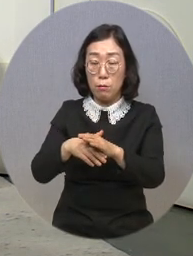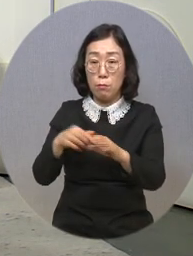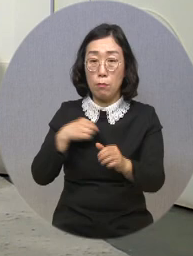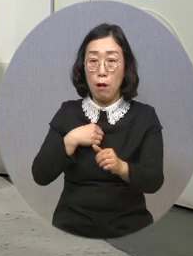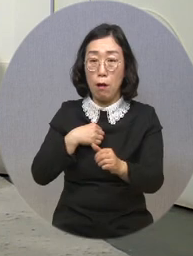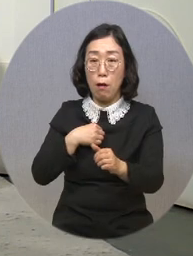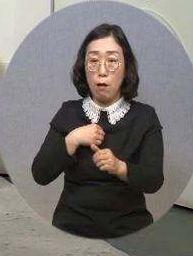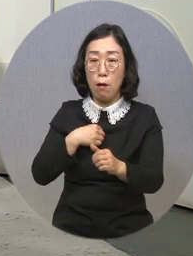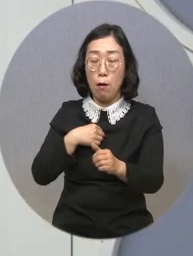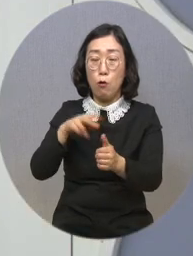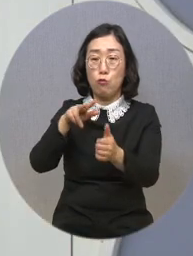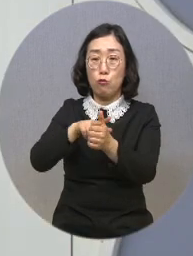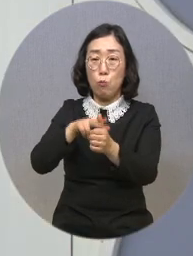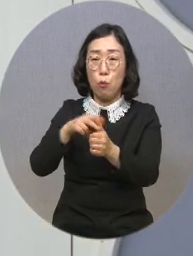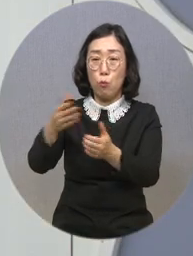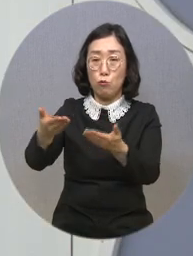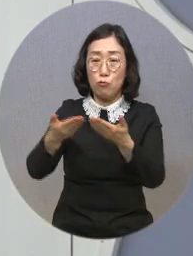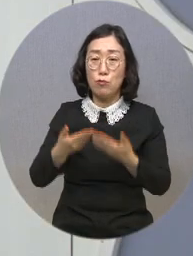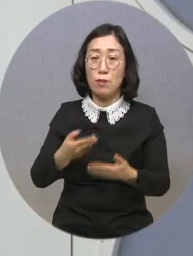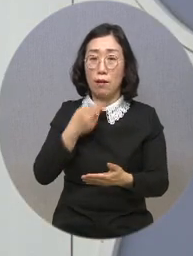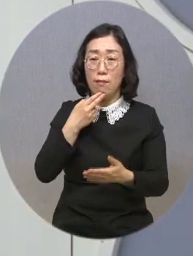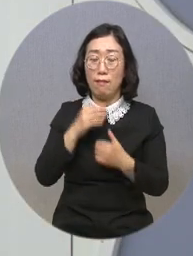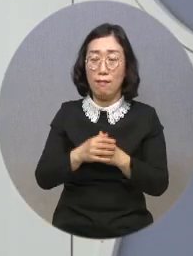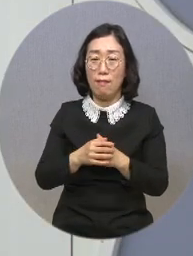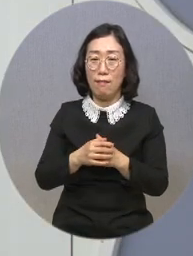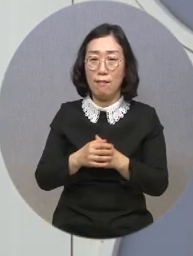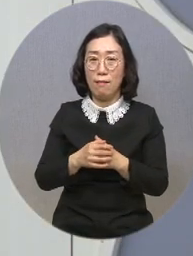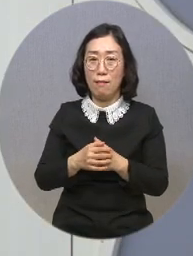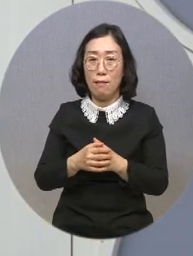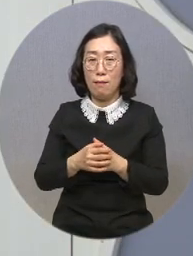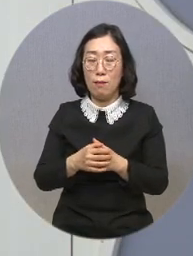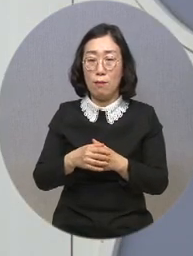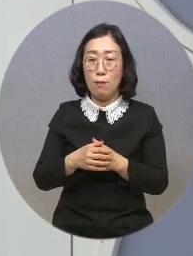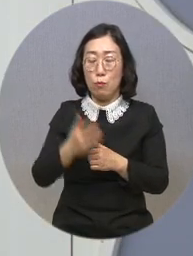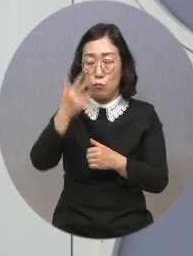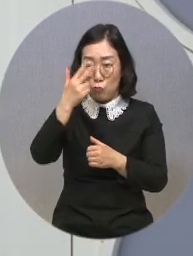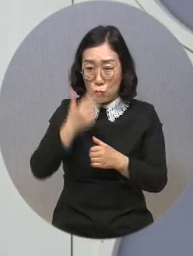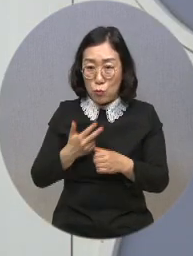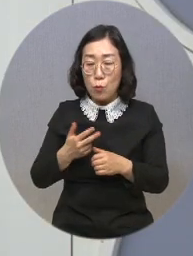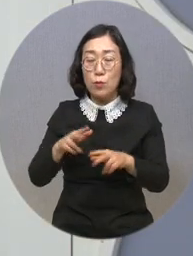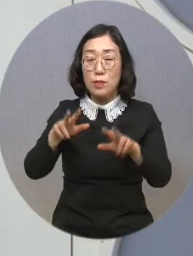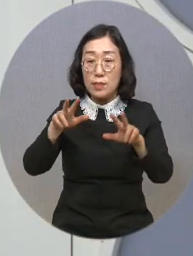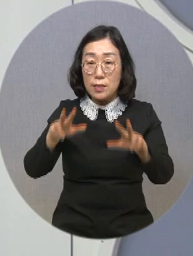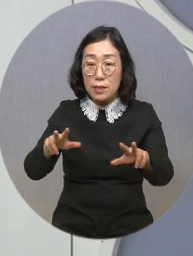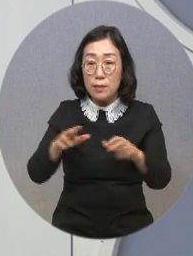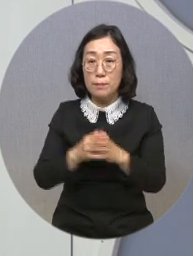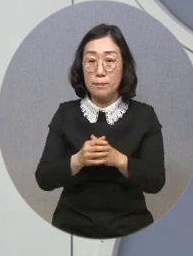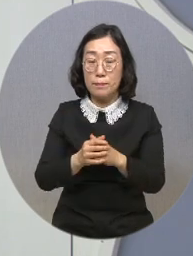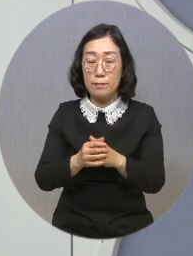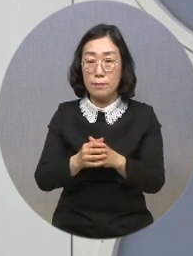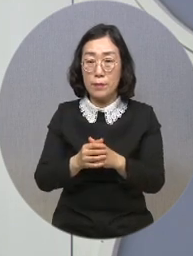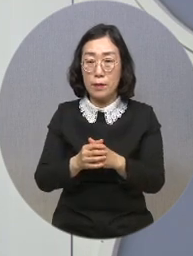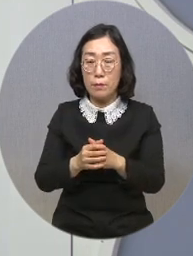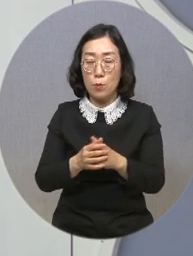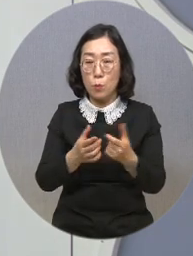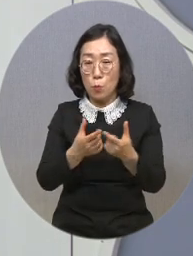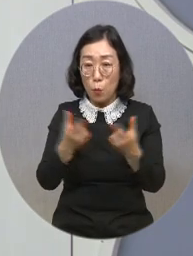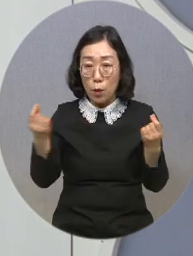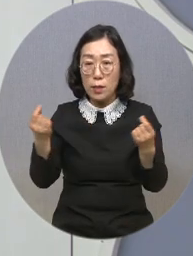해주는 거예요. 아. 근데 우리 당 입장이 뭐냐면 무조건 현역 의원은 경선을 한다 이렇게 돼